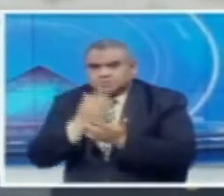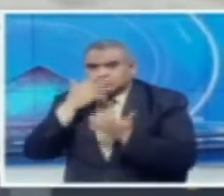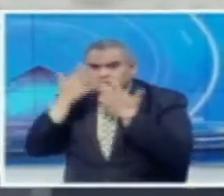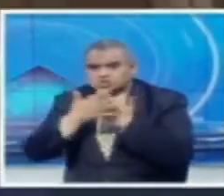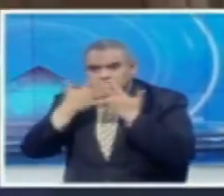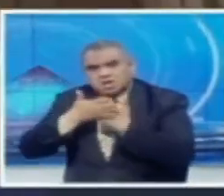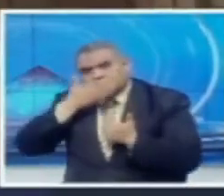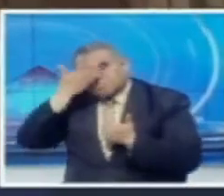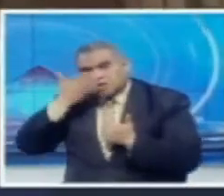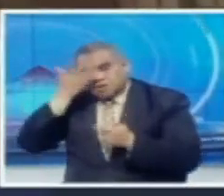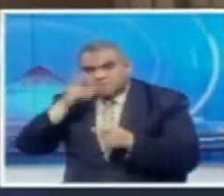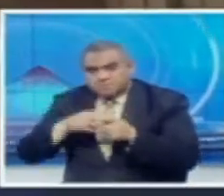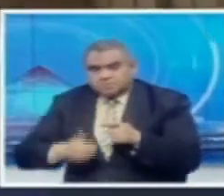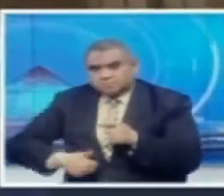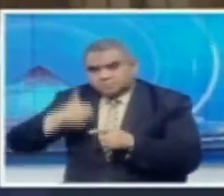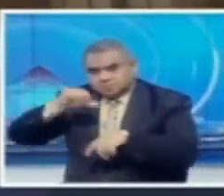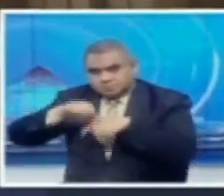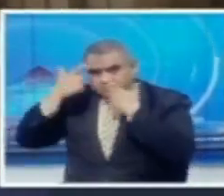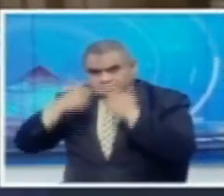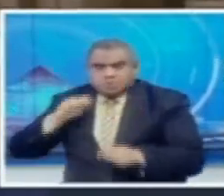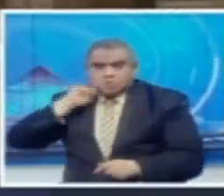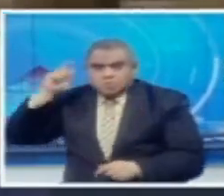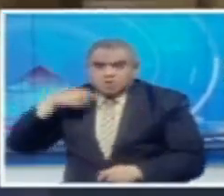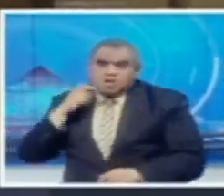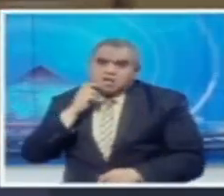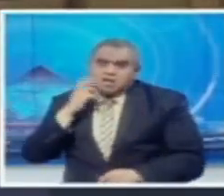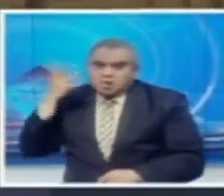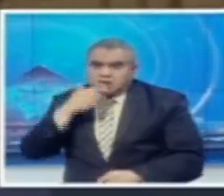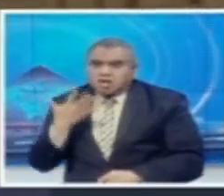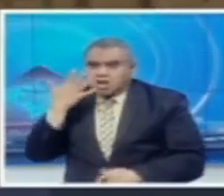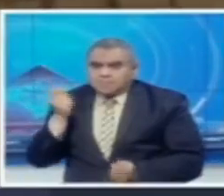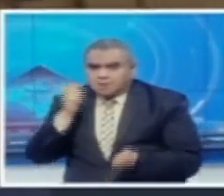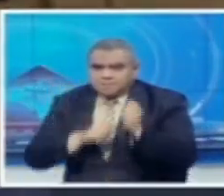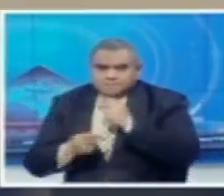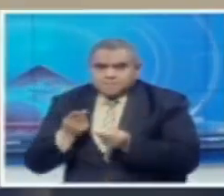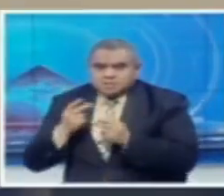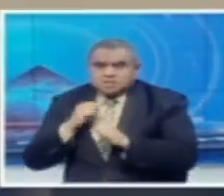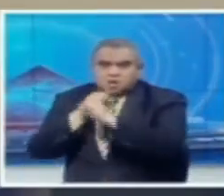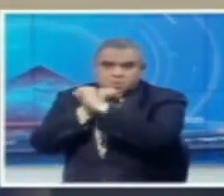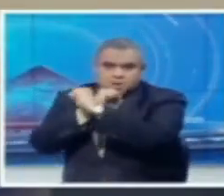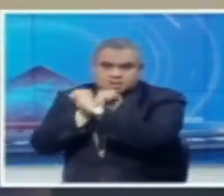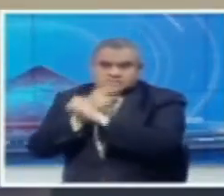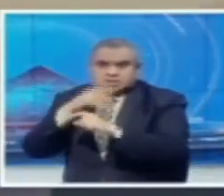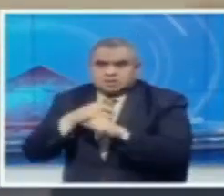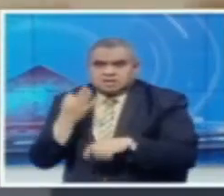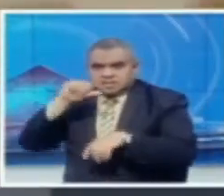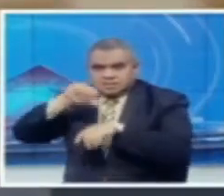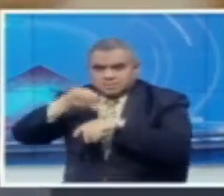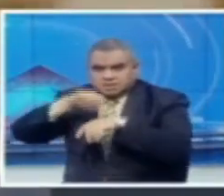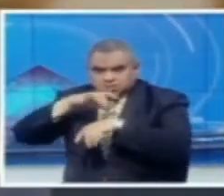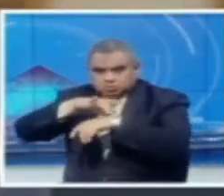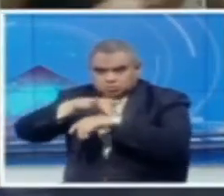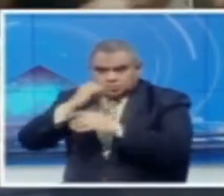وهمية. كما نجحت وبنطاق ذات المديرية في ضبط 5 مصانع ومخزن ومتجر و3 مراكز بيطرية بدون